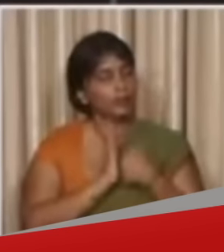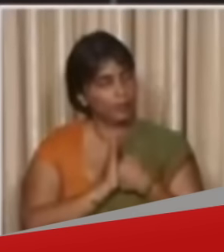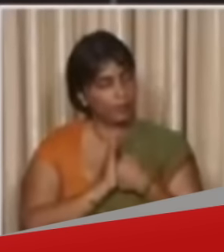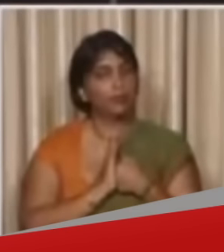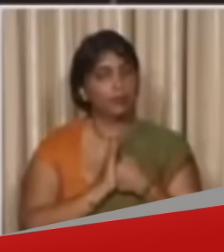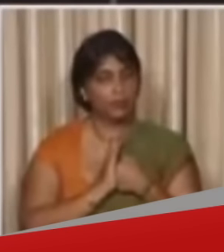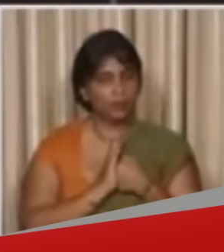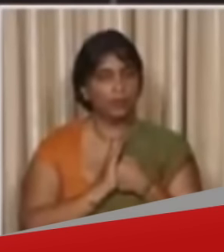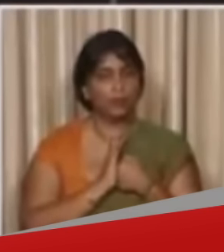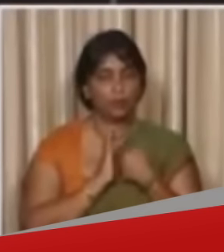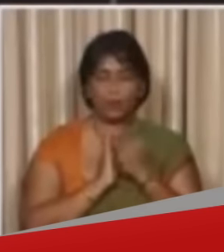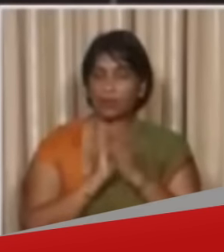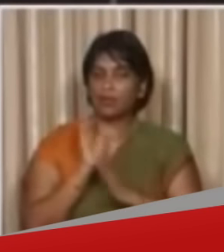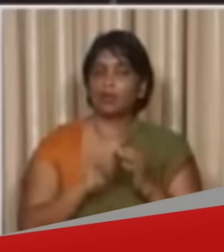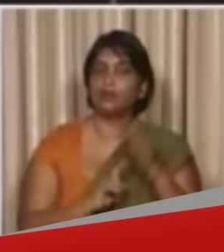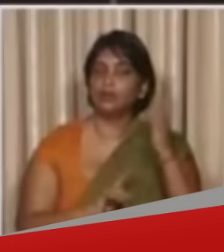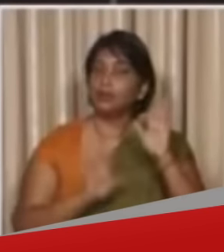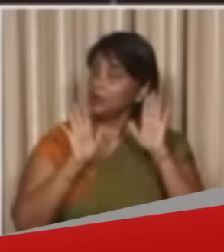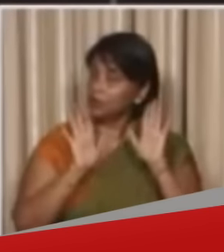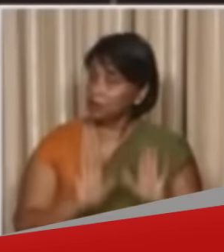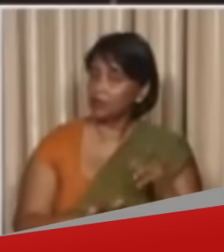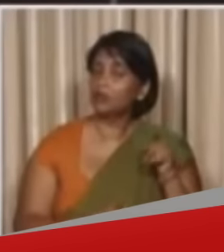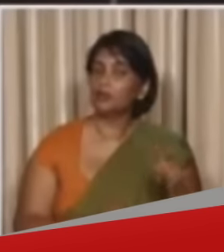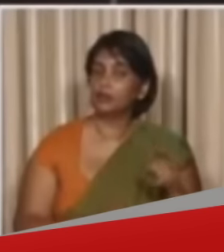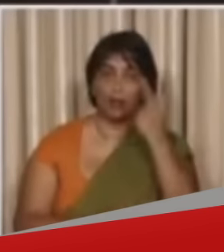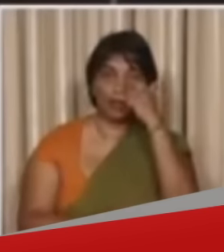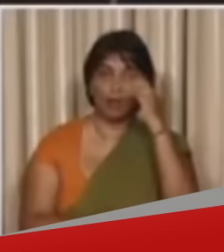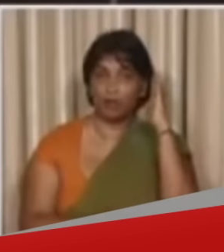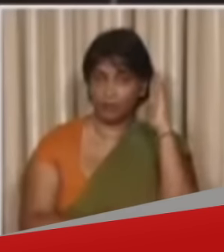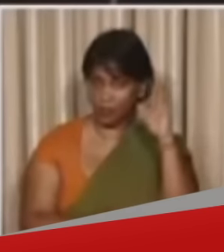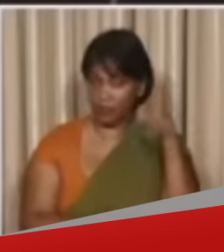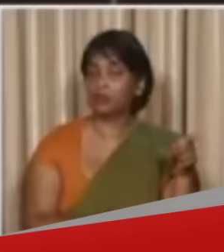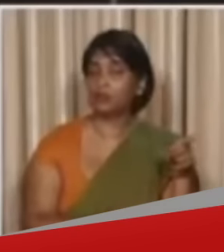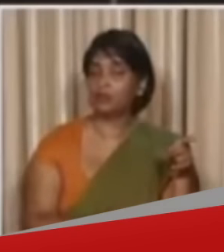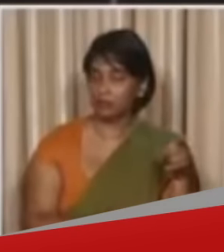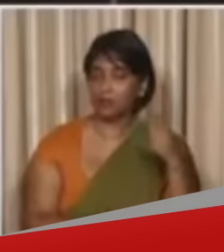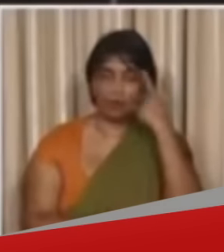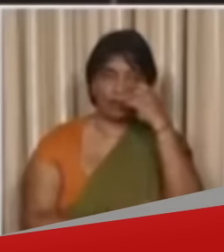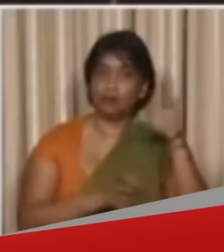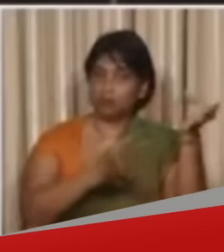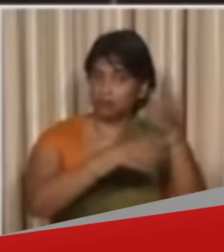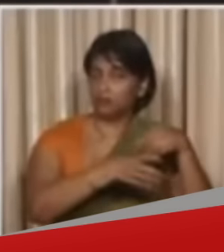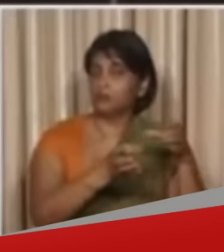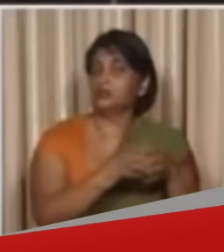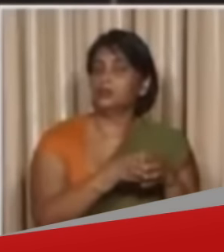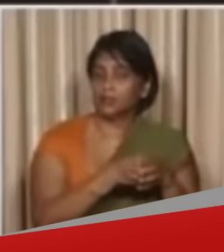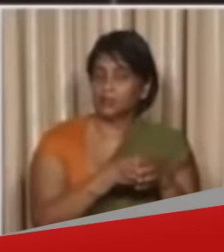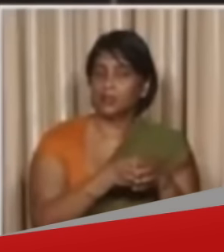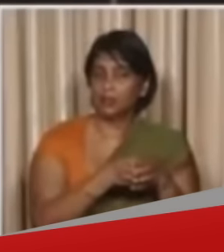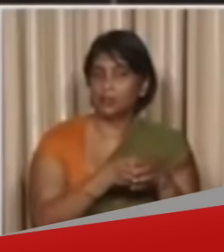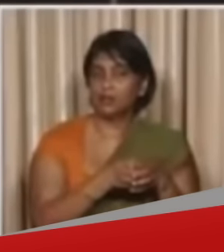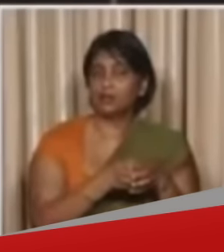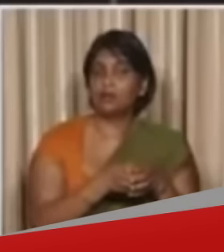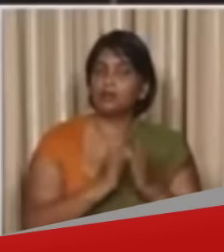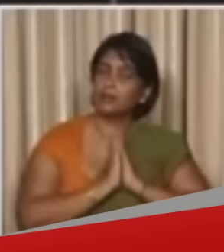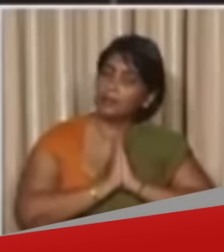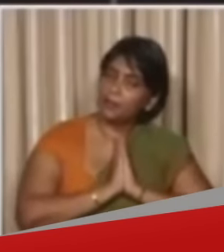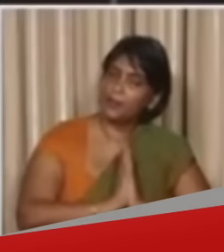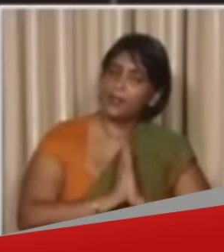ගරු මන්ත්‍රීතුමාත් ඉන්නවා. හැබැයි අපි අගරදු කුමාර ගරුතුමා ඇතුළු, අගරදු ගුරුතුමා ඇතුළු කතෝලික සභාවට වැඳලා